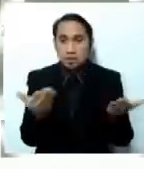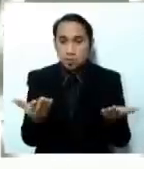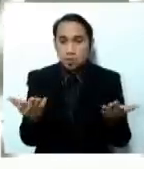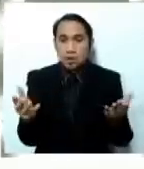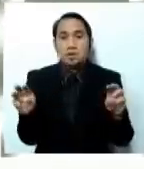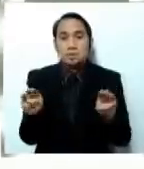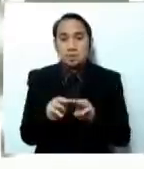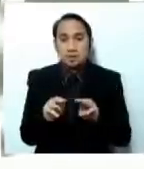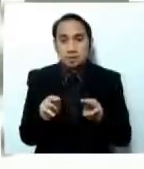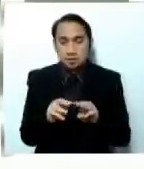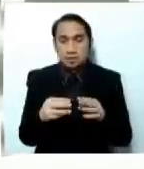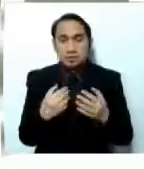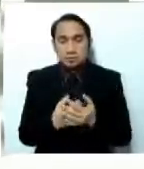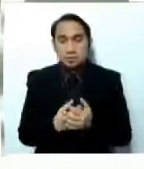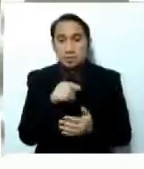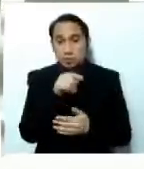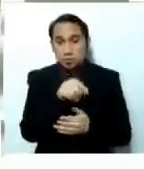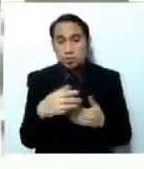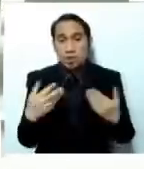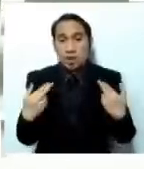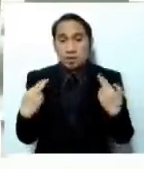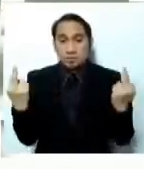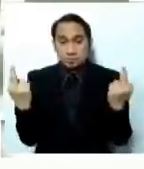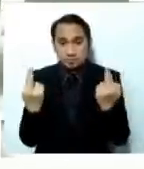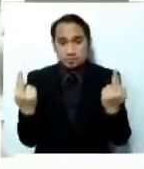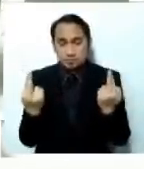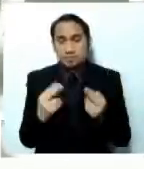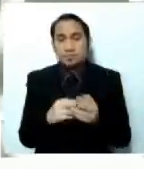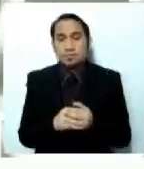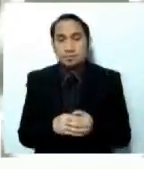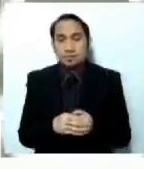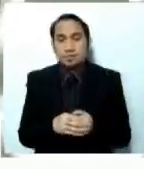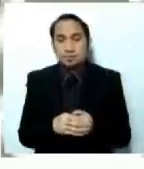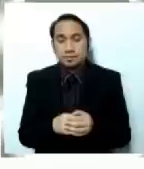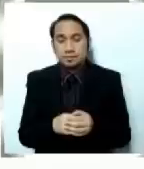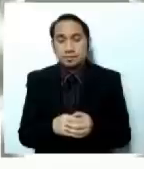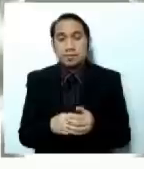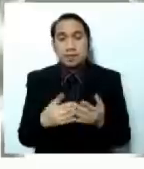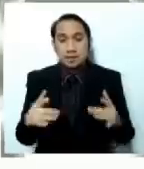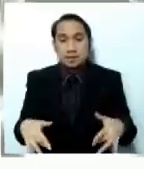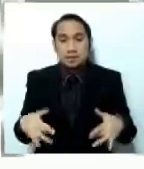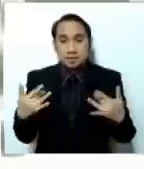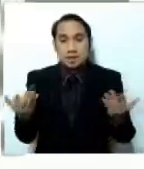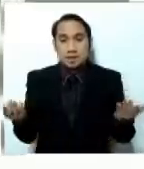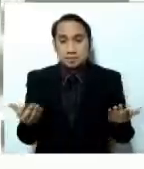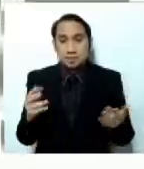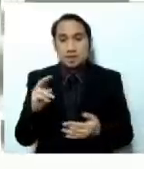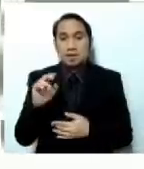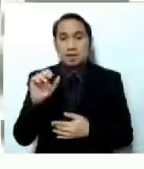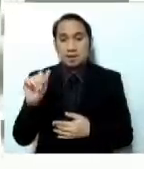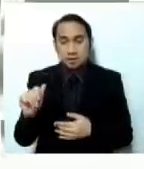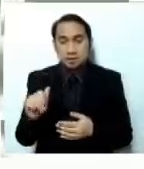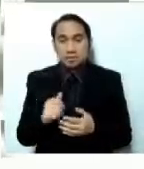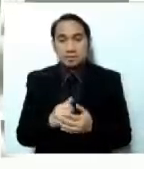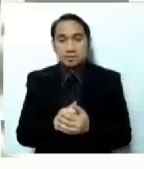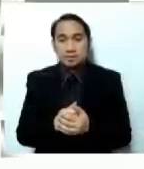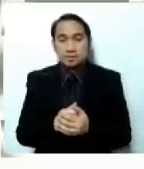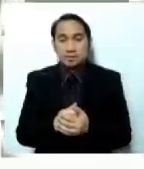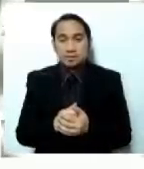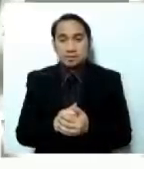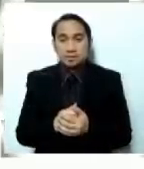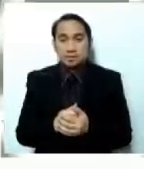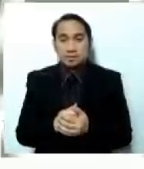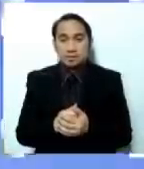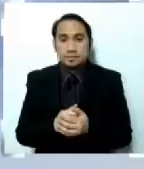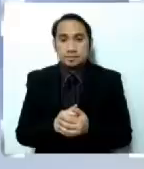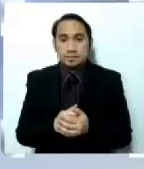ang PharmaServe Express na cold storage facility doon. At live mula rito sa NAIA, ako si Corinne Katibayan, ang inyong saksi.